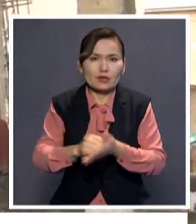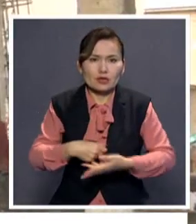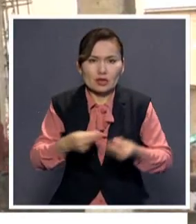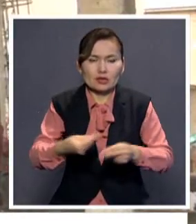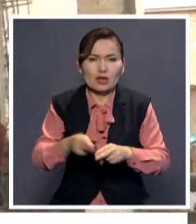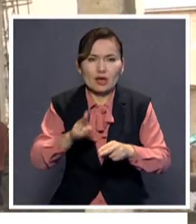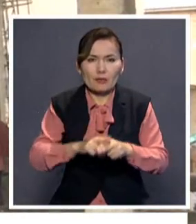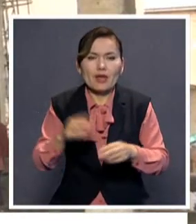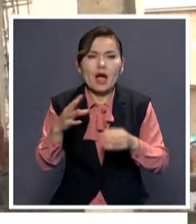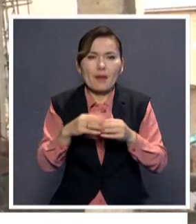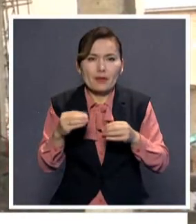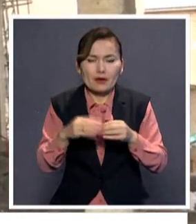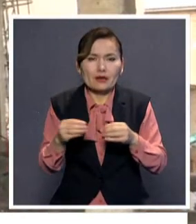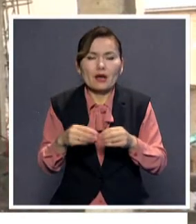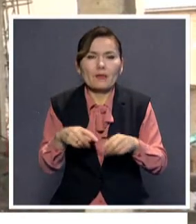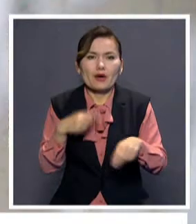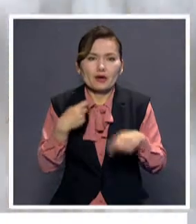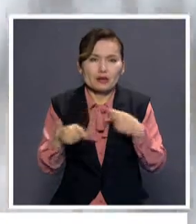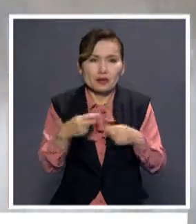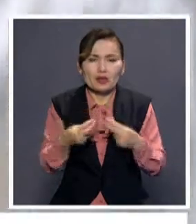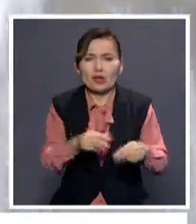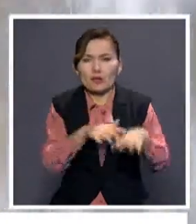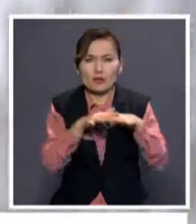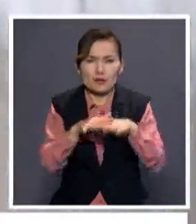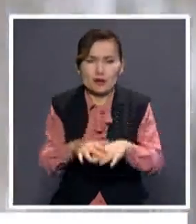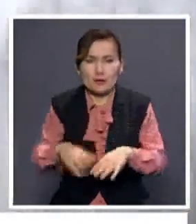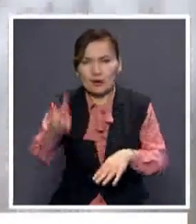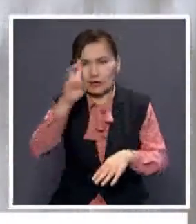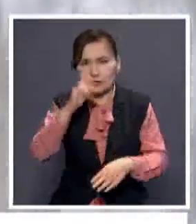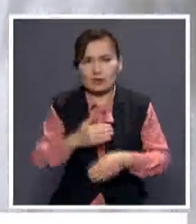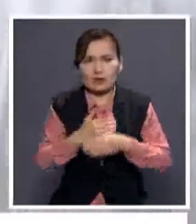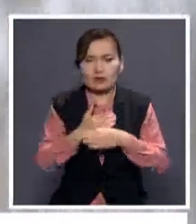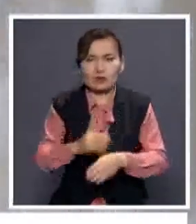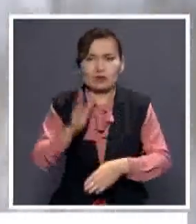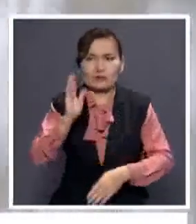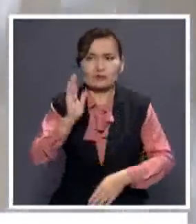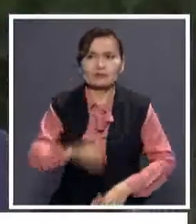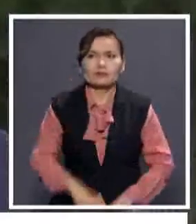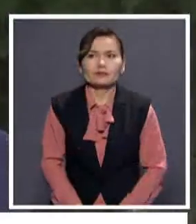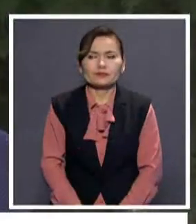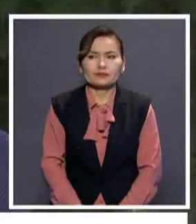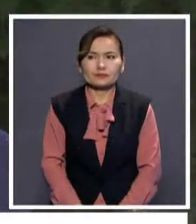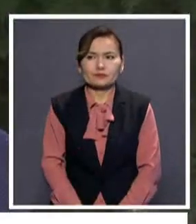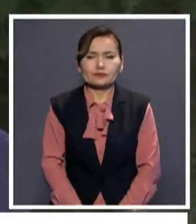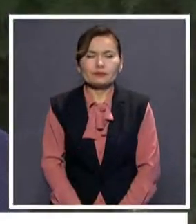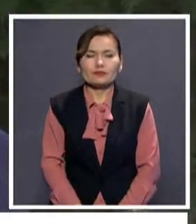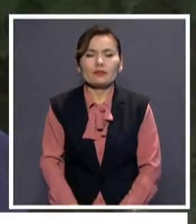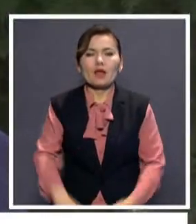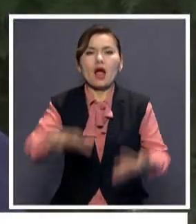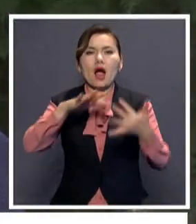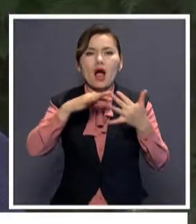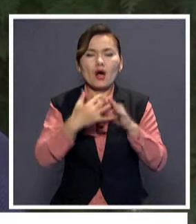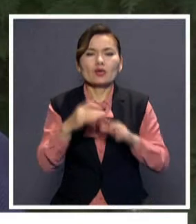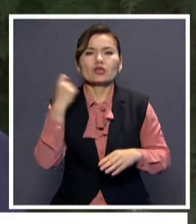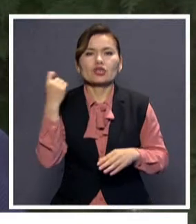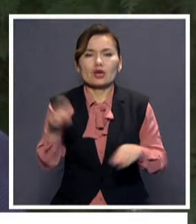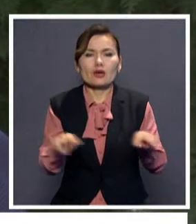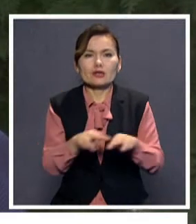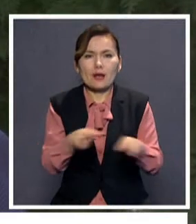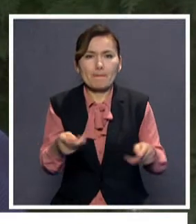Сондай-ақ мақтаға қазынадан субсидия беру мәселесінде ойластырып жатыр. Бұдан бөлек ауыл шаруашылығы министрлігінің қолдауымен